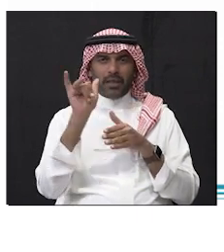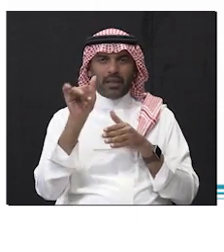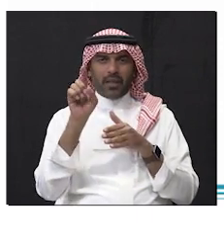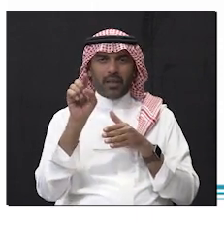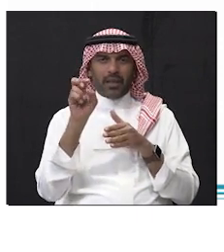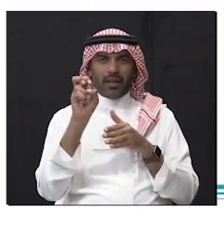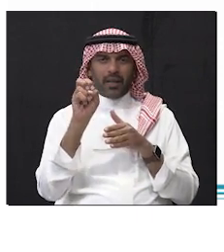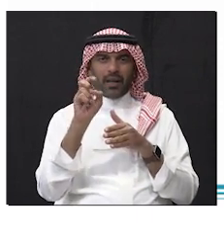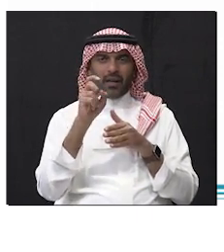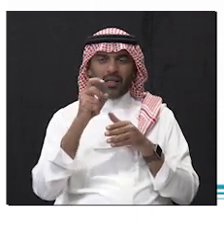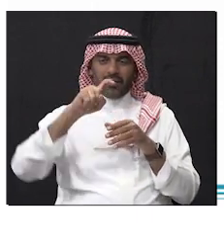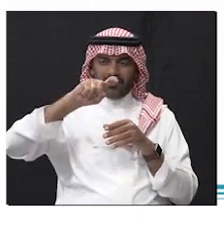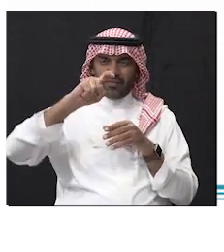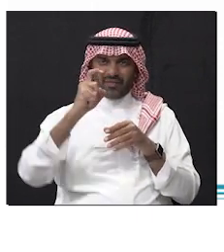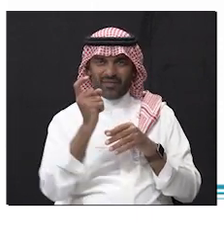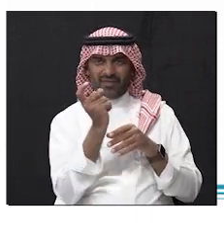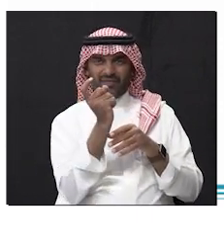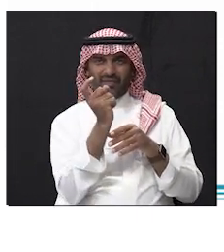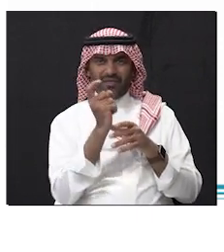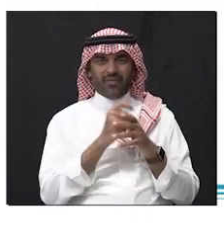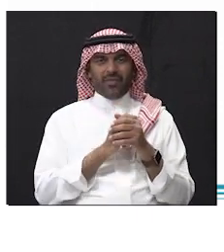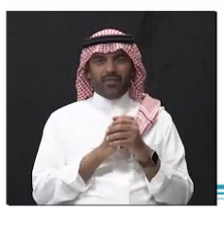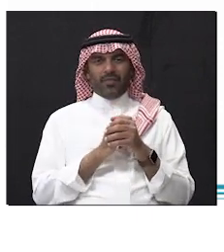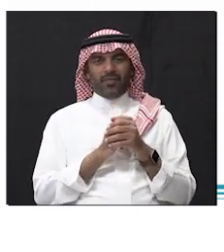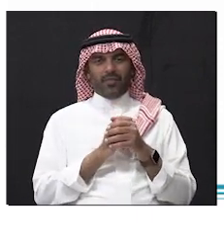يرقة. أحسنتم. ثم